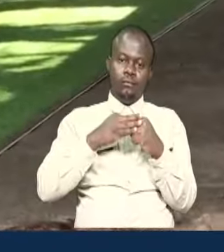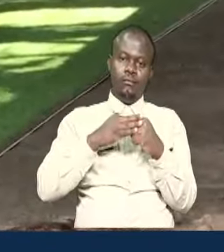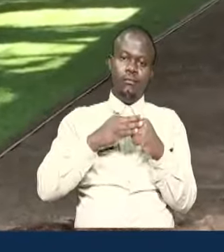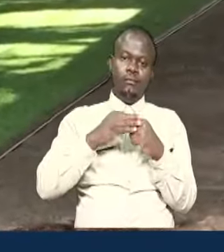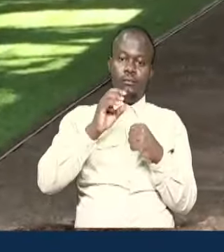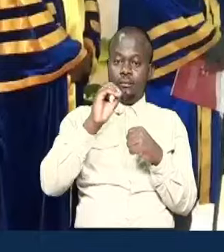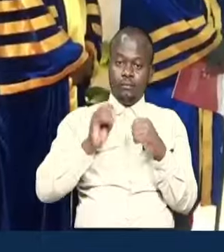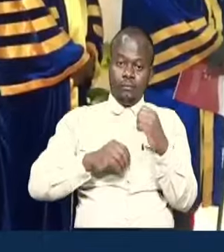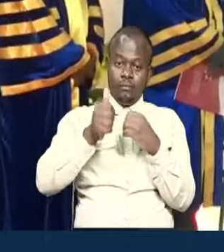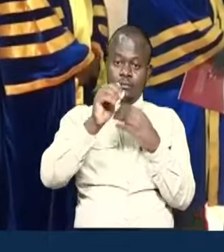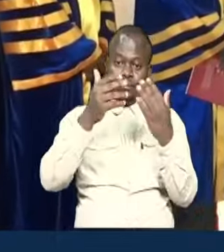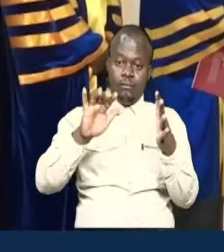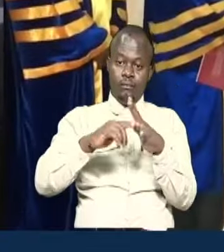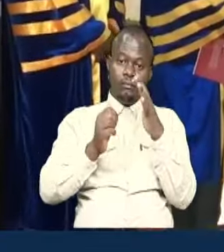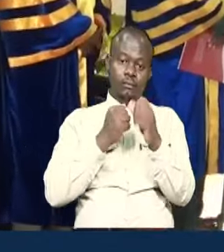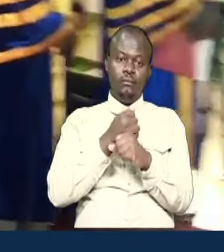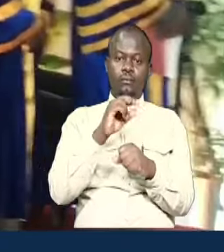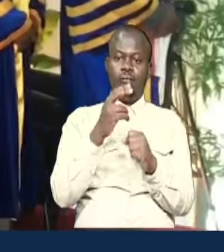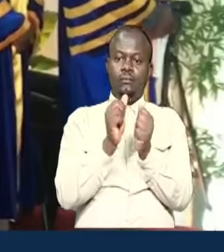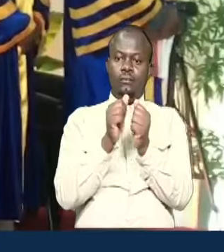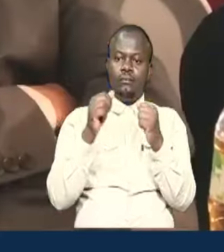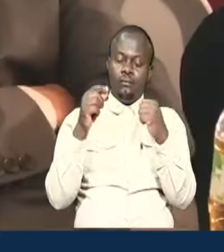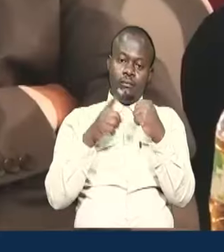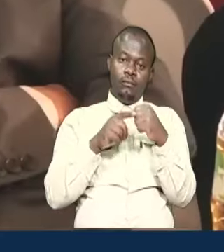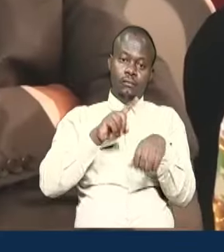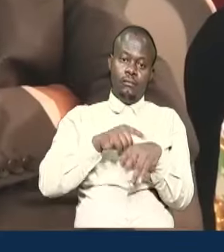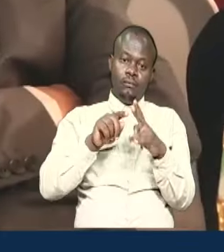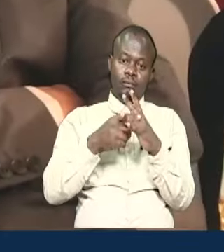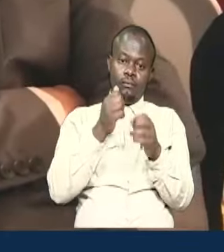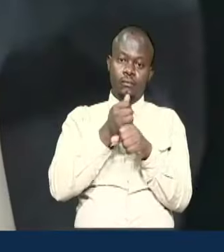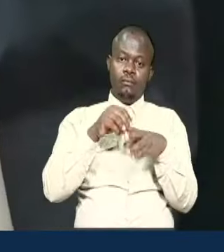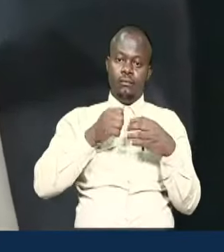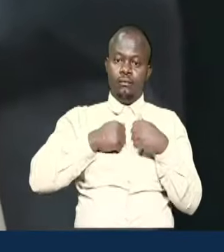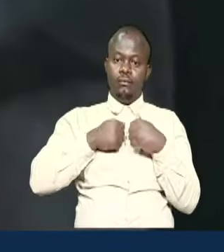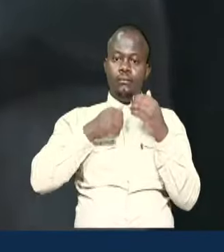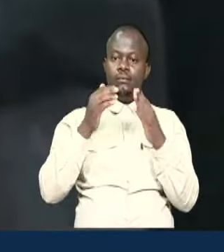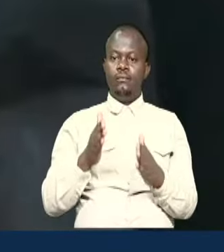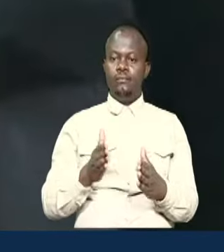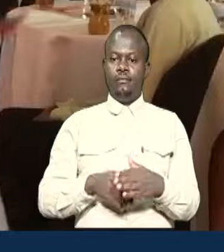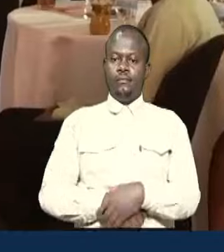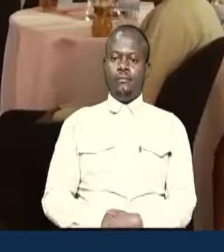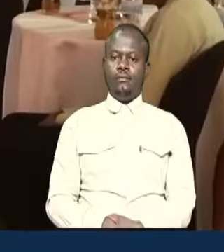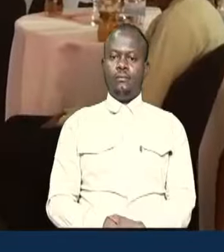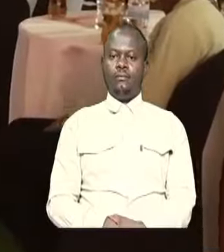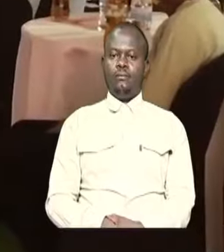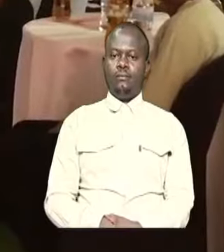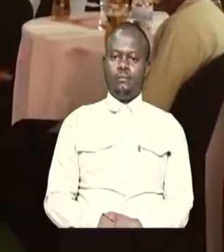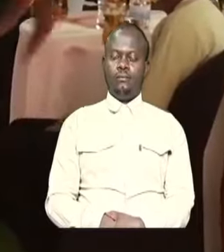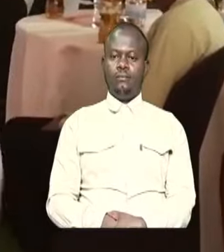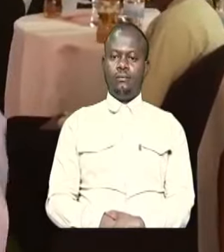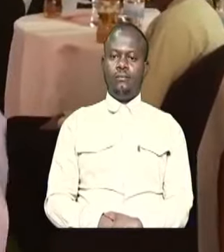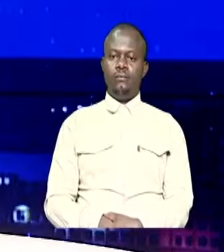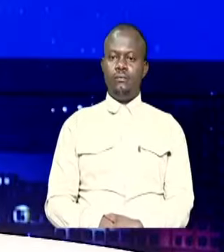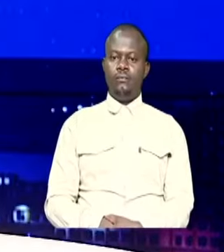aribo barangije muri iki kigo kuva mu mwaka wa 2016 ubwo cyatangiraga gukorera mu Rwanda Alex Namahoro, i Kigali.